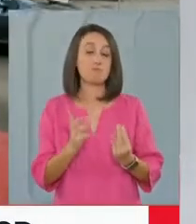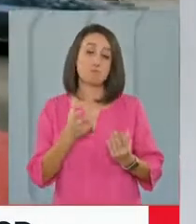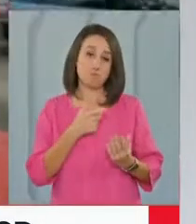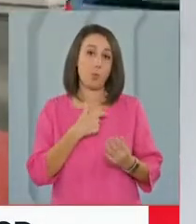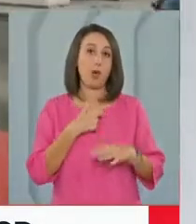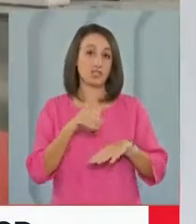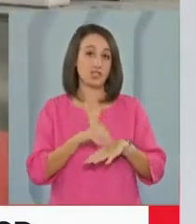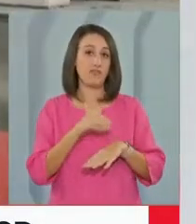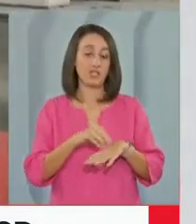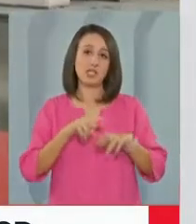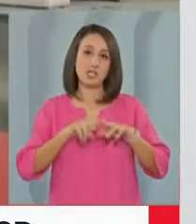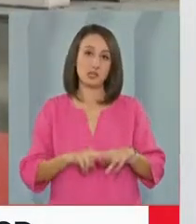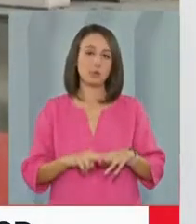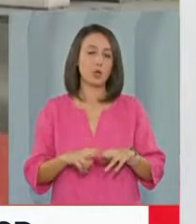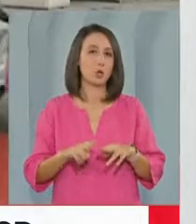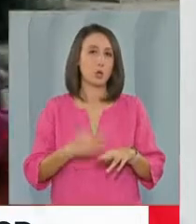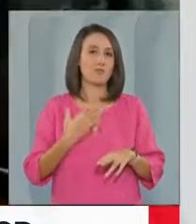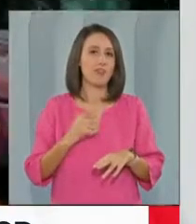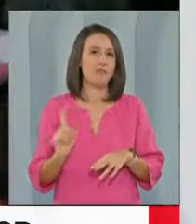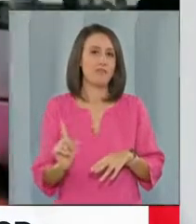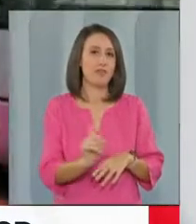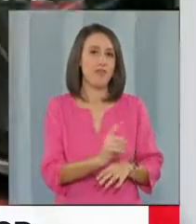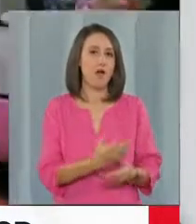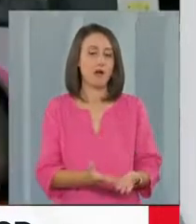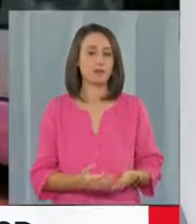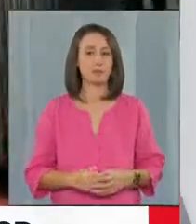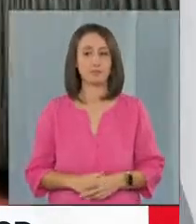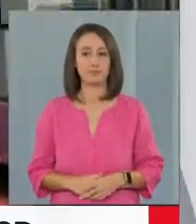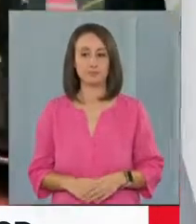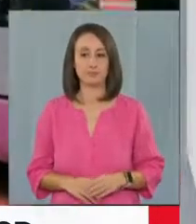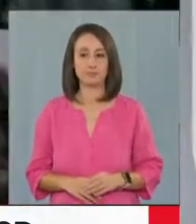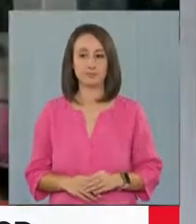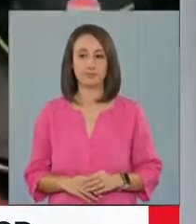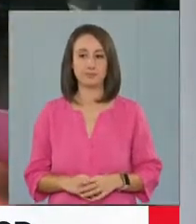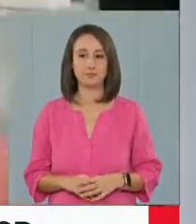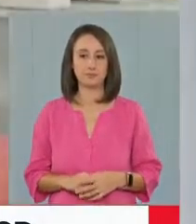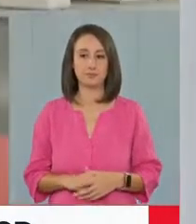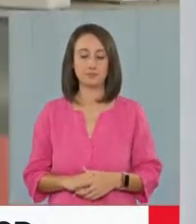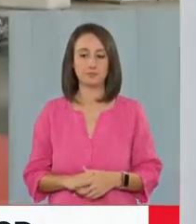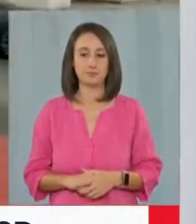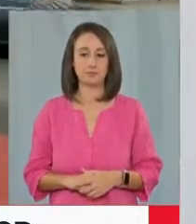și poate să rămână la atitudinea subiectivă a celui care este chemat să aplice o astfel de regulă,